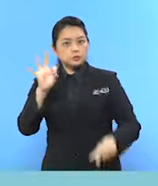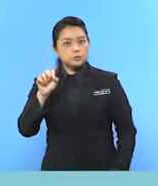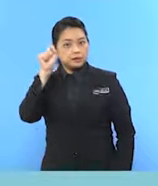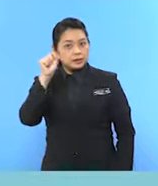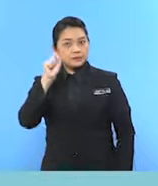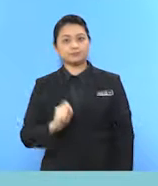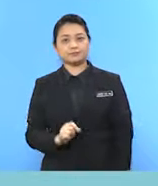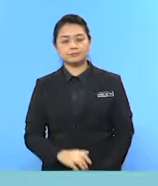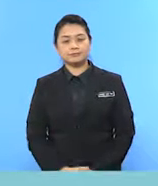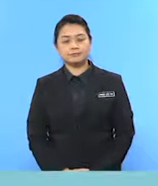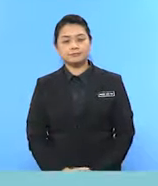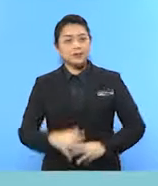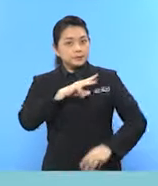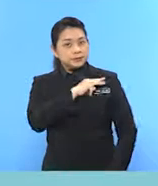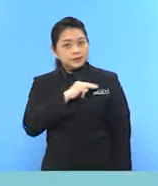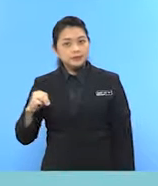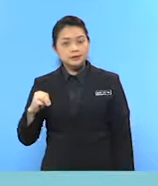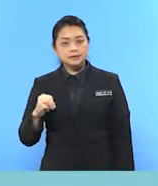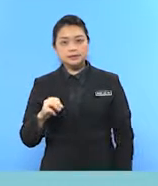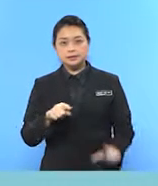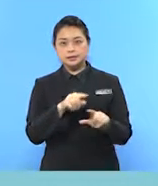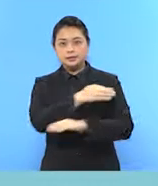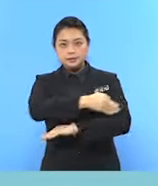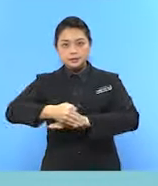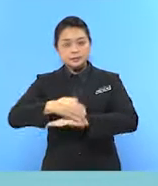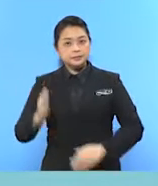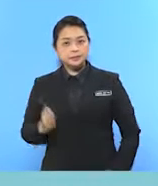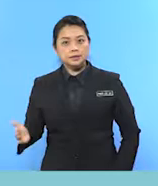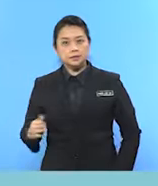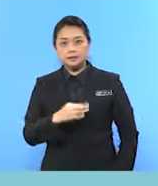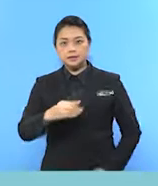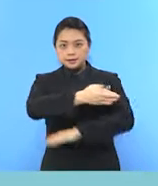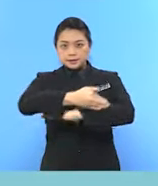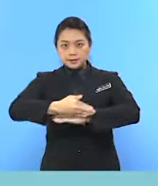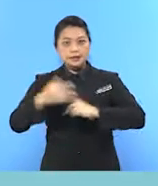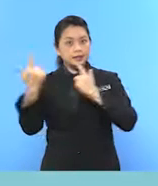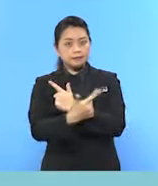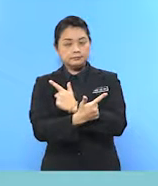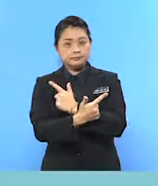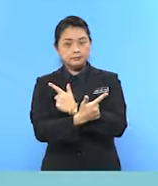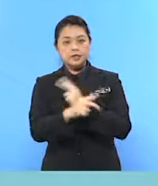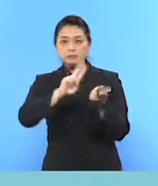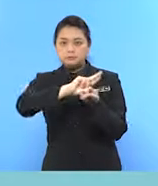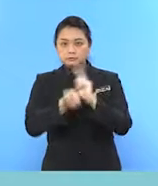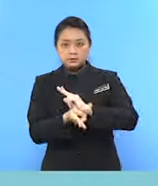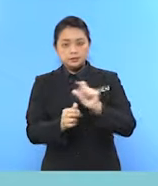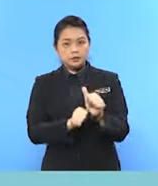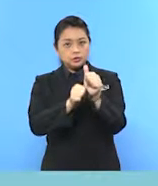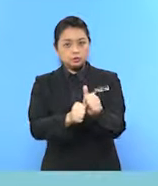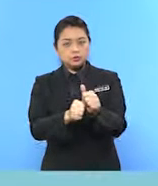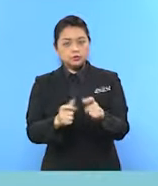darjah. Manakala, sisi bersebelahan dan sisi bertentangan berubah